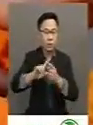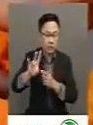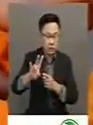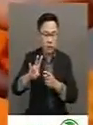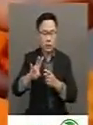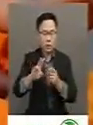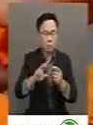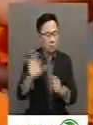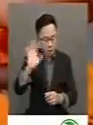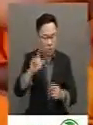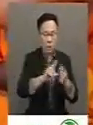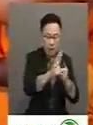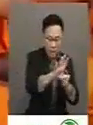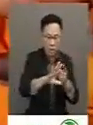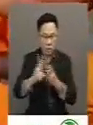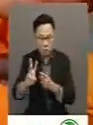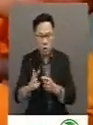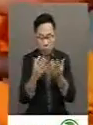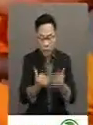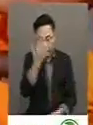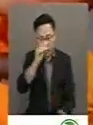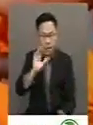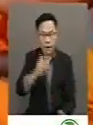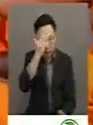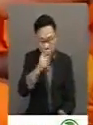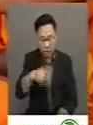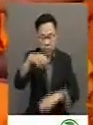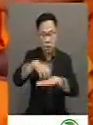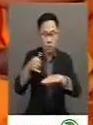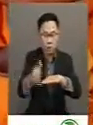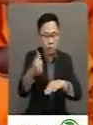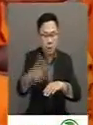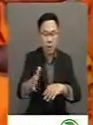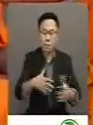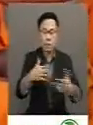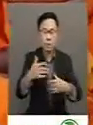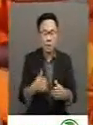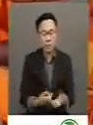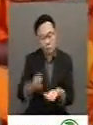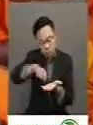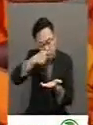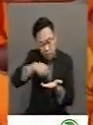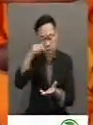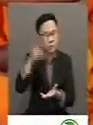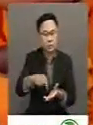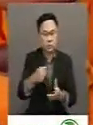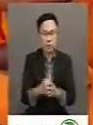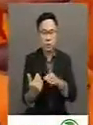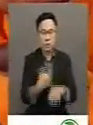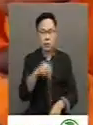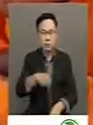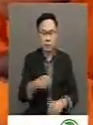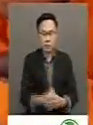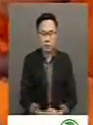ตู5และ6ทุกวันมาวันนี้กลับไม่ให้ผ่านพอเข้าวัดไม่ได้ก็เลยเนี่ยแหละค่ะพากันนั่งฉันอาหารอยู่กลางถนนหน้